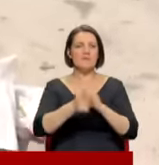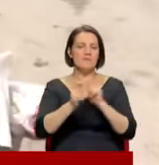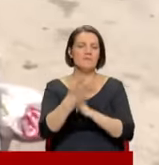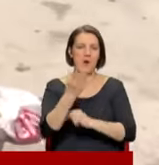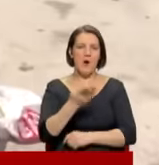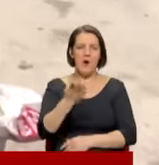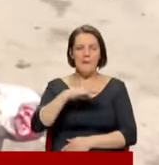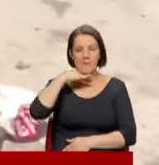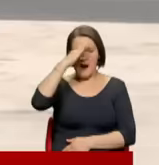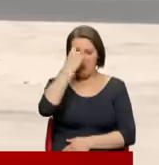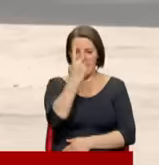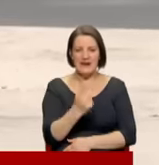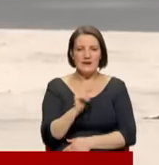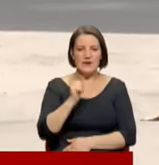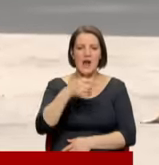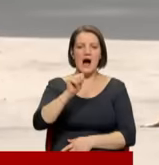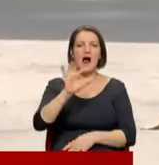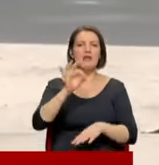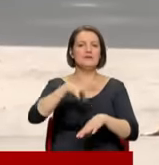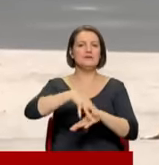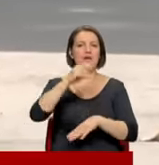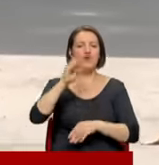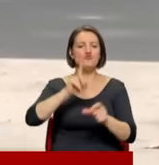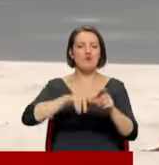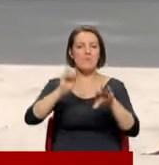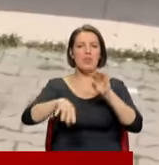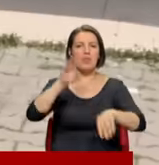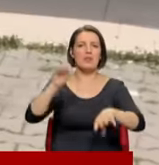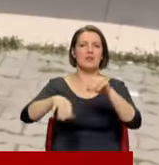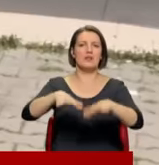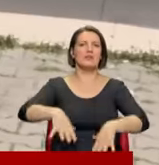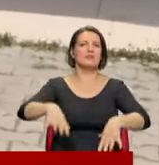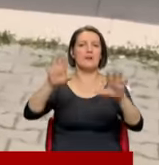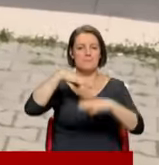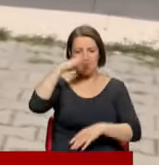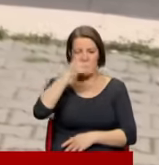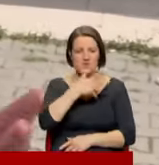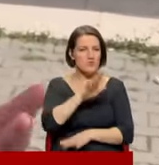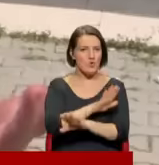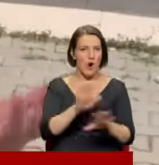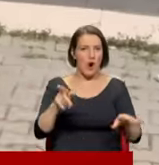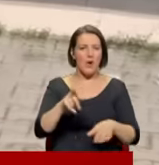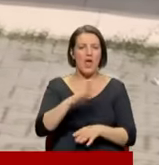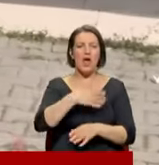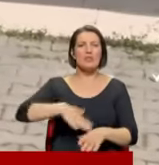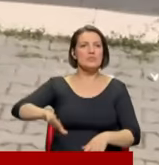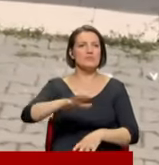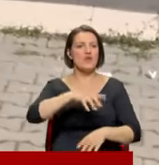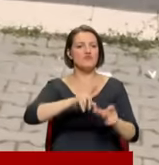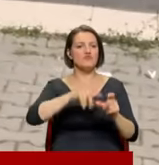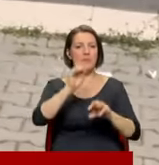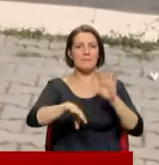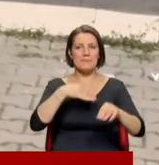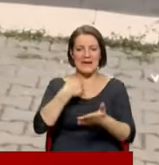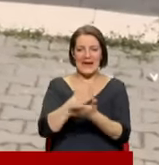değiştirilenler oldu. Bayramın ilk günü Altındağ'da çöpler sokakta kaldı. Bayrama hiç yakışmayacak bir durum. Etraf çöp dolu. Eczane